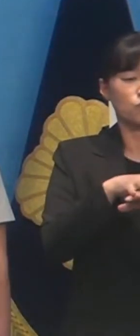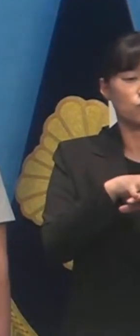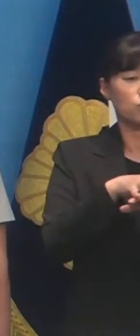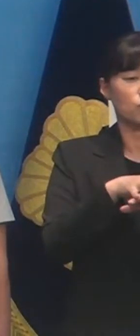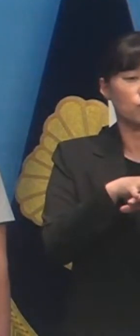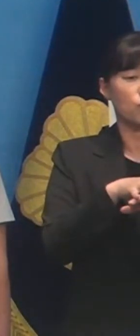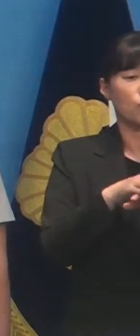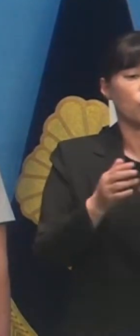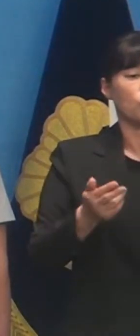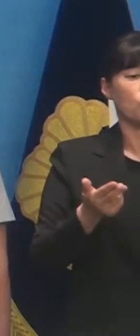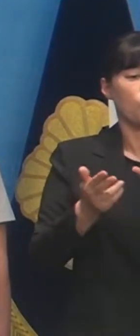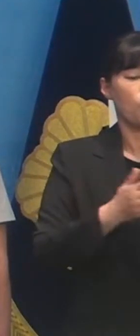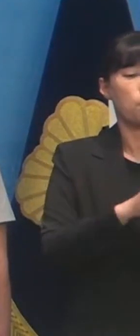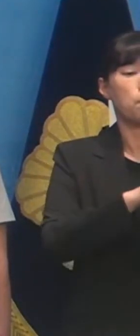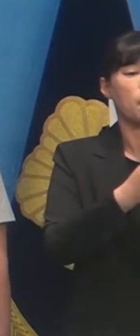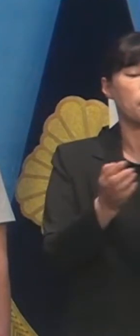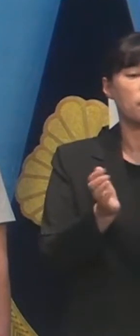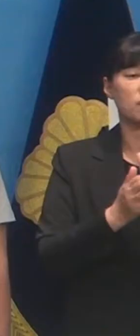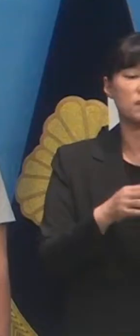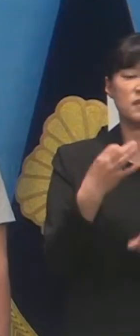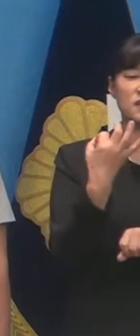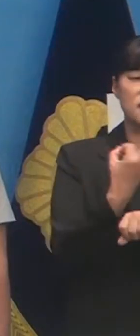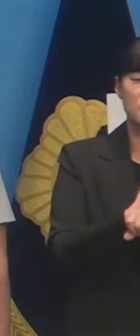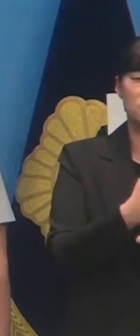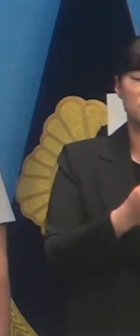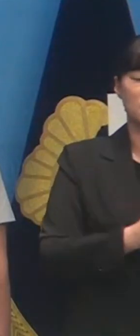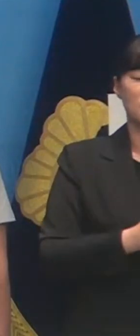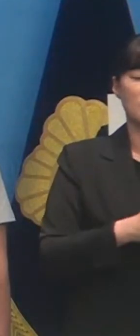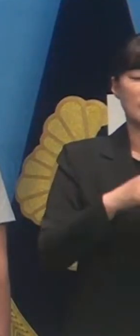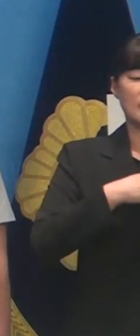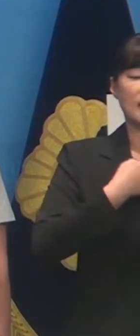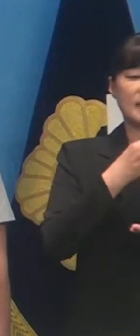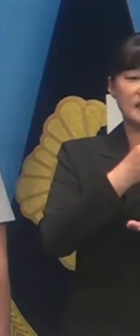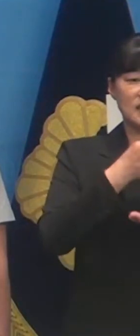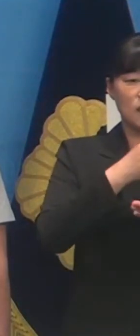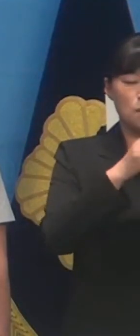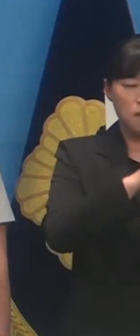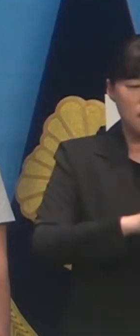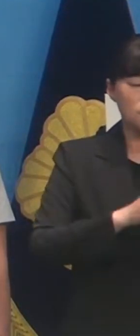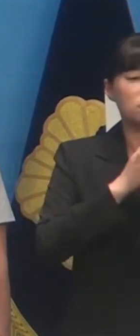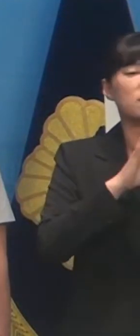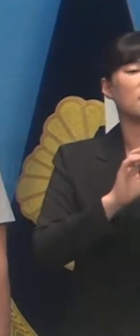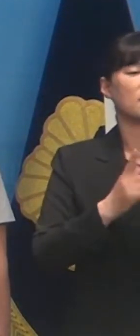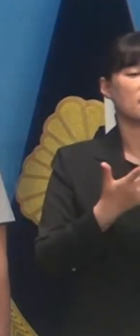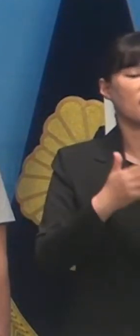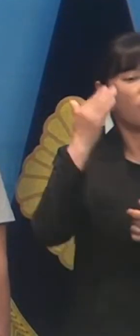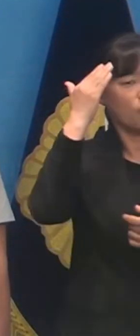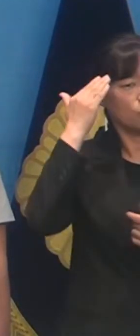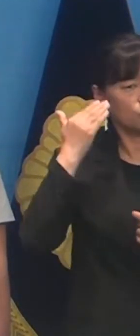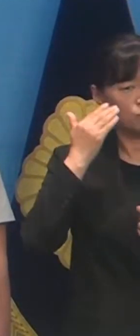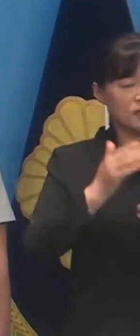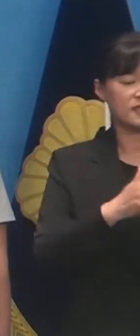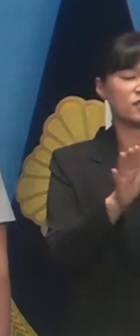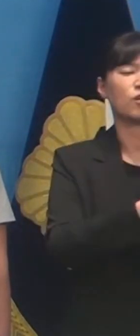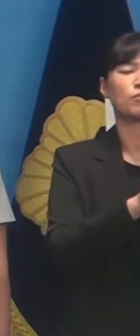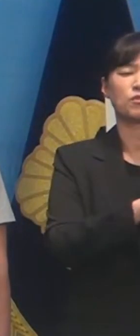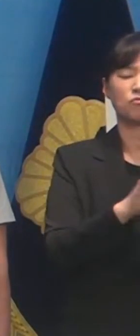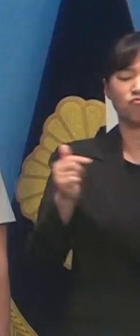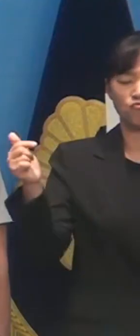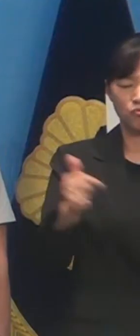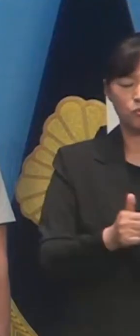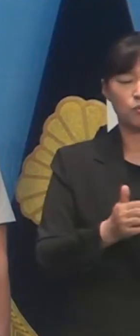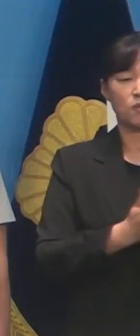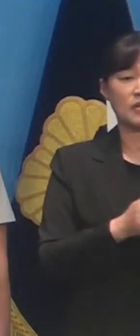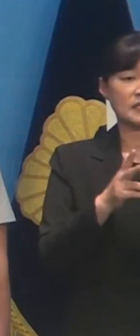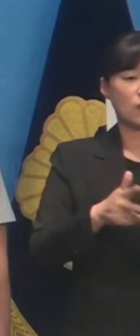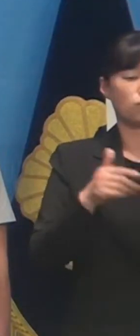했습니다. 이는 단순히 기업 자산 매각을 넘어서 한국 시장의 핵심적인 인프라, 서비스 인프라를 축소하고 사업